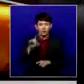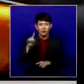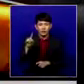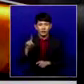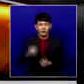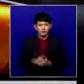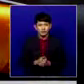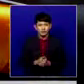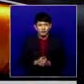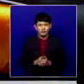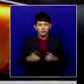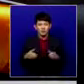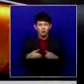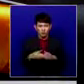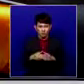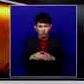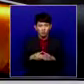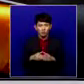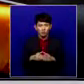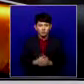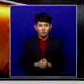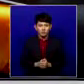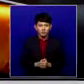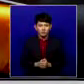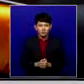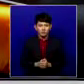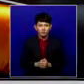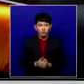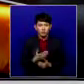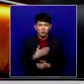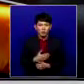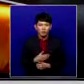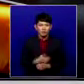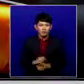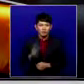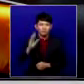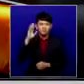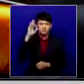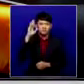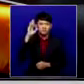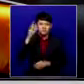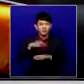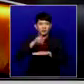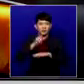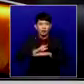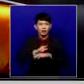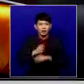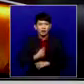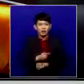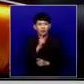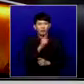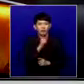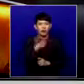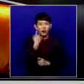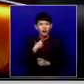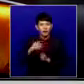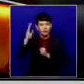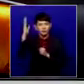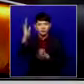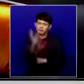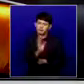องสวงจตุรพักพิมานนะครับผมต้องประท้วงท่านประธานผมไม่บังอาจที่จะประท้วงคนที่อภิปรายสักครู่ผมก็นั่ง